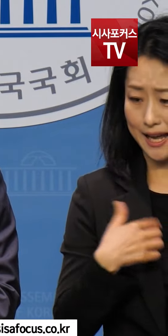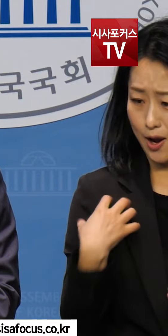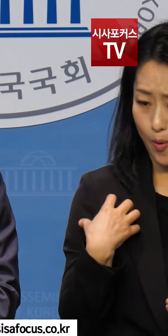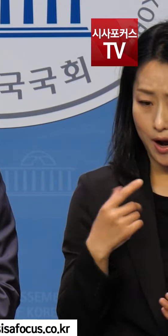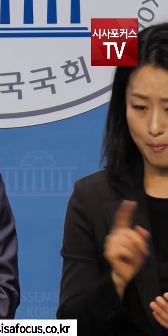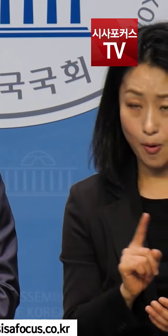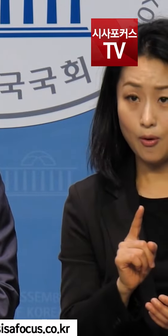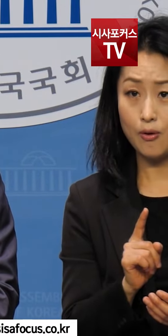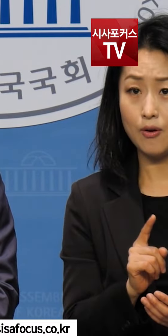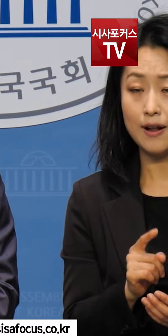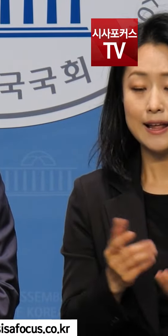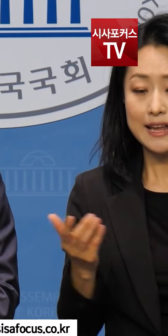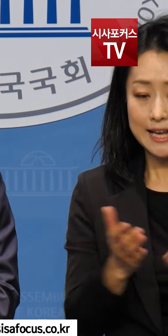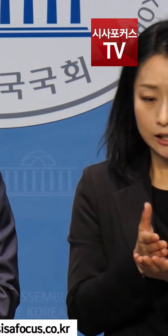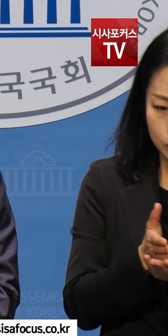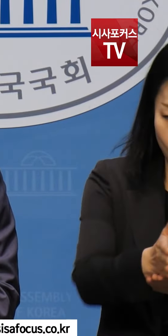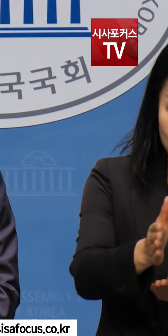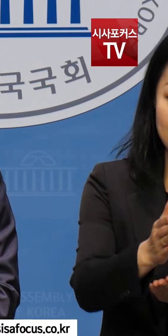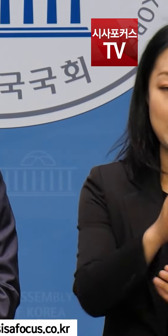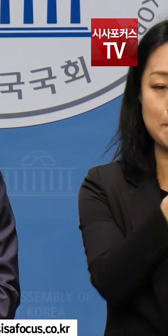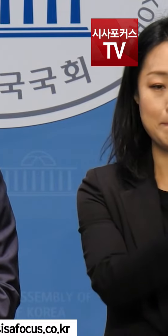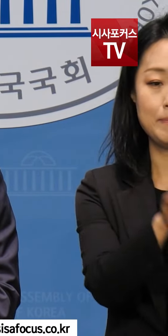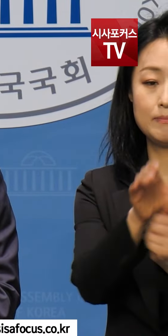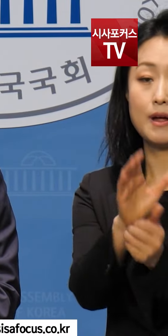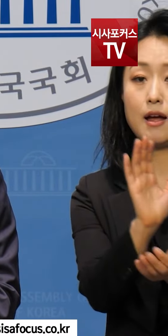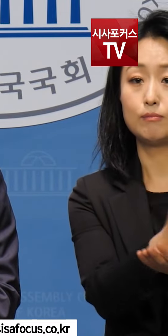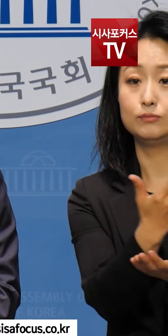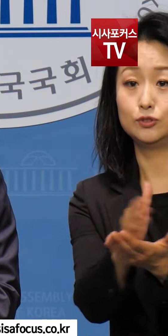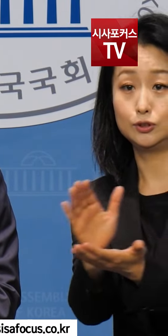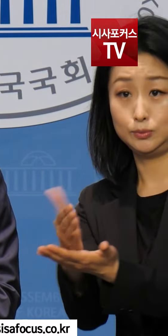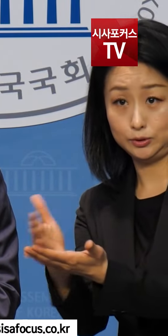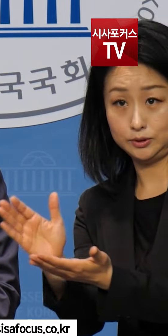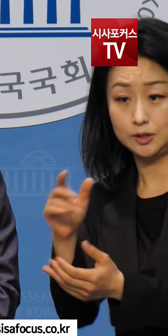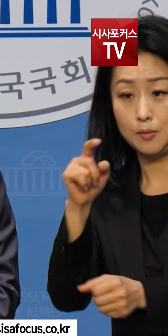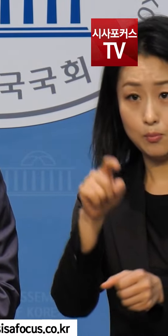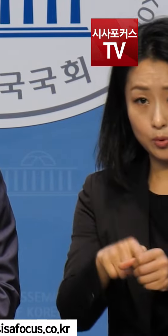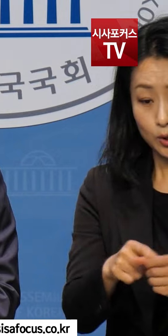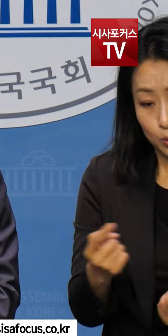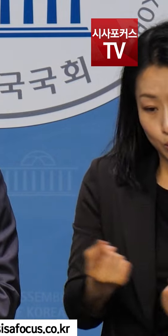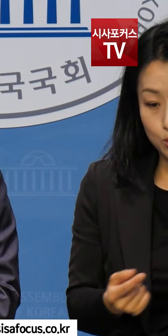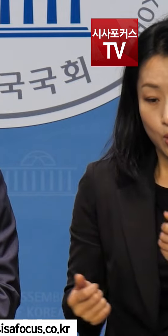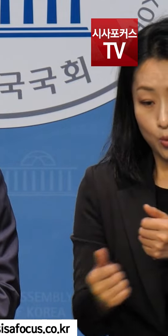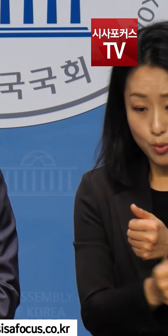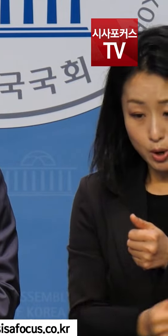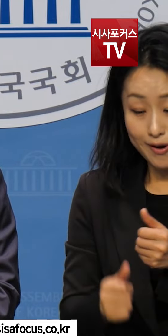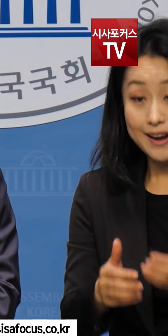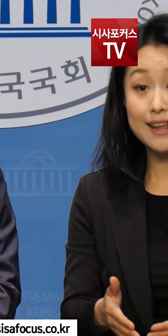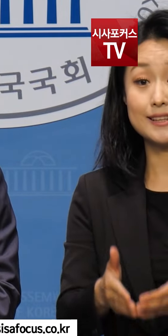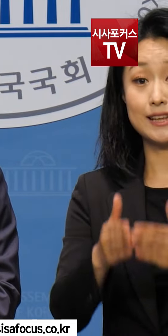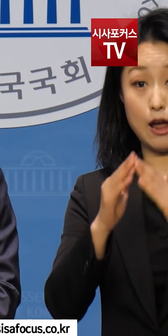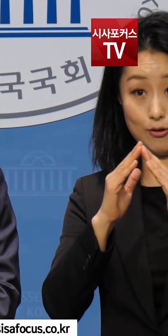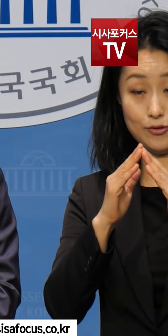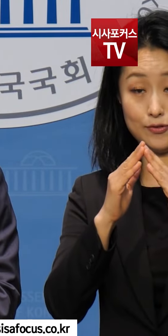고려하여 설정될 수 있도록 보건의료인력 업무조정위원회를 설치하도록 하는